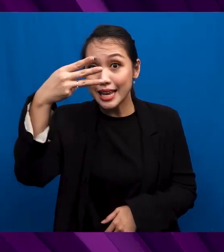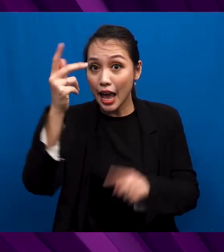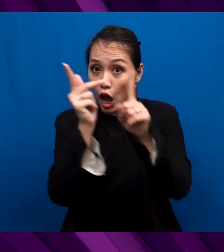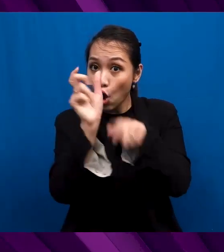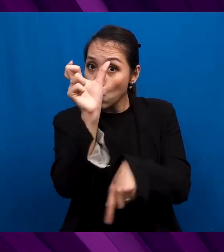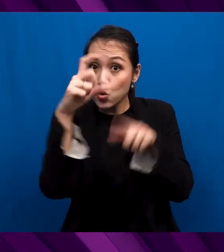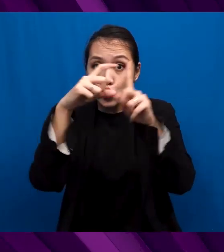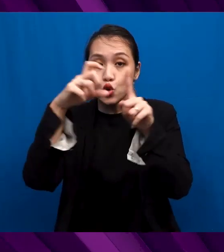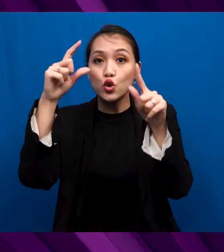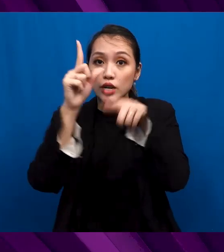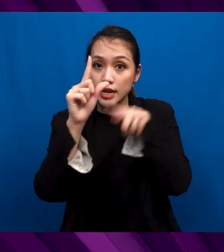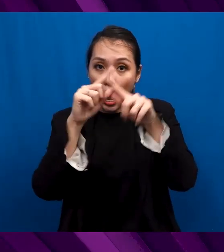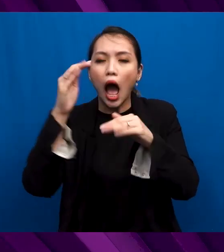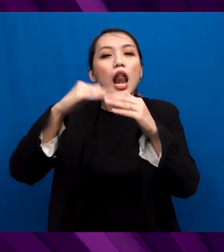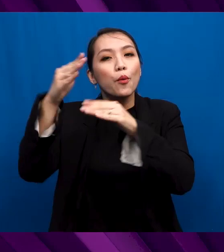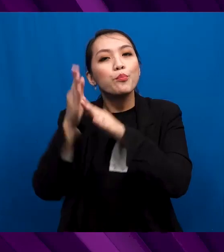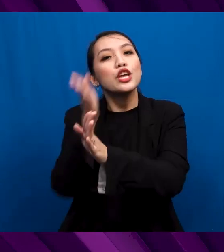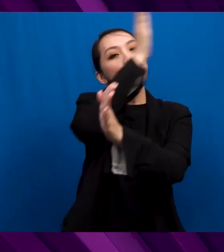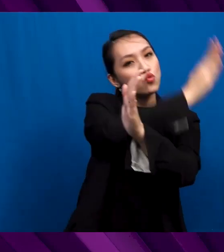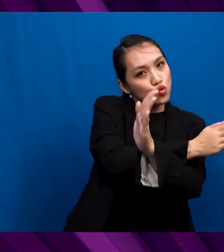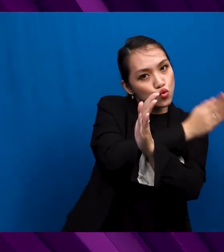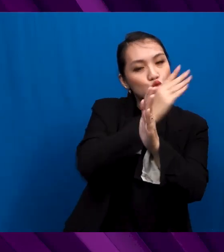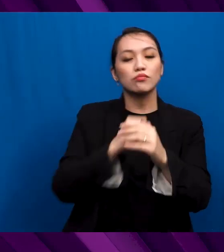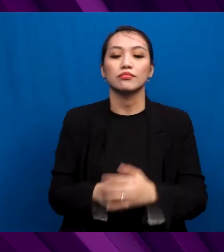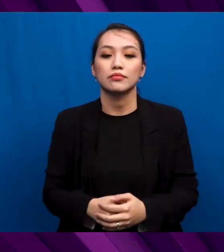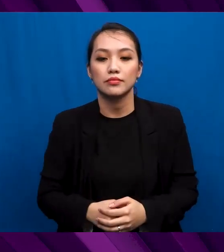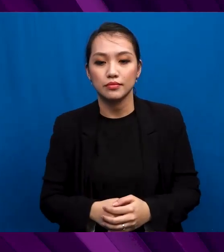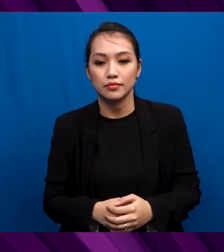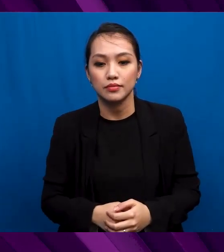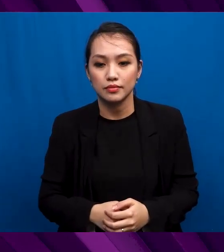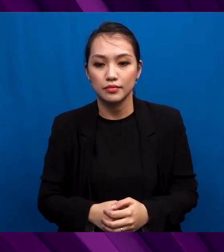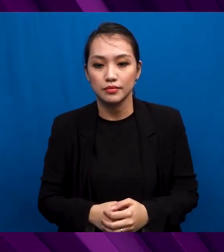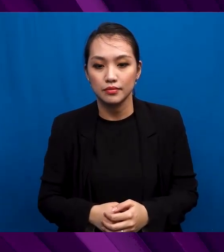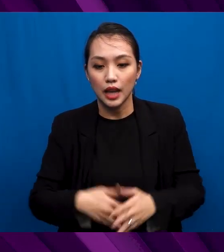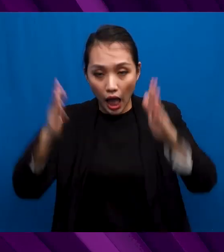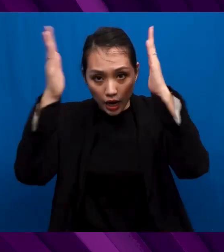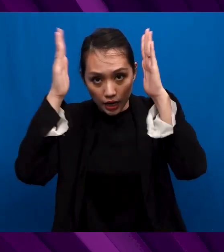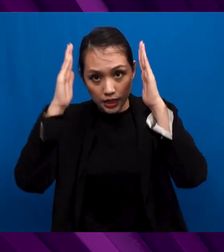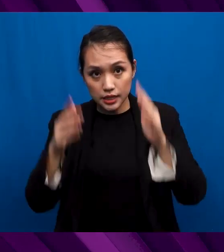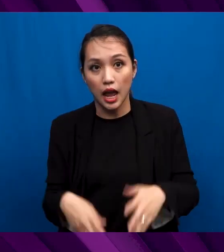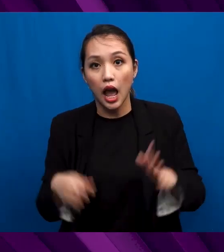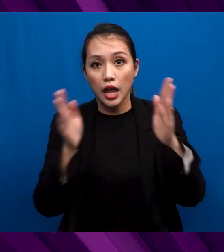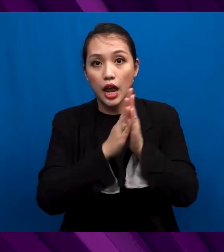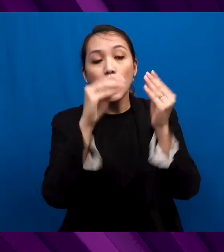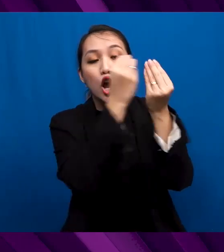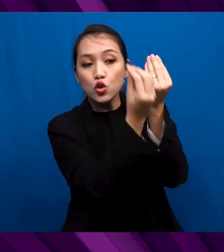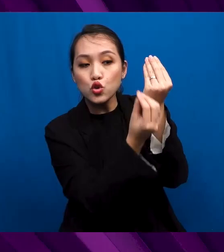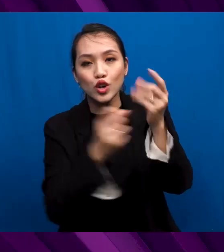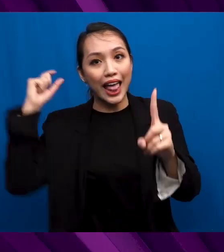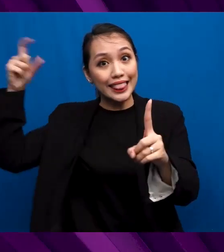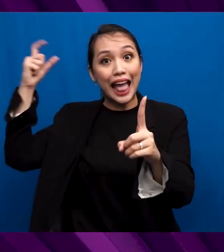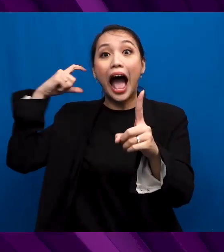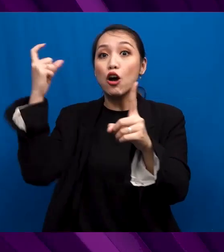dari keturunannya raja-raja. Ya, raja-raja itu turun-temurun dari situ, Daud dan keturunan Daud hingga Tuhan Yesus